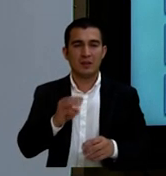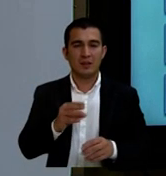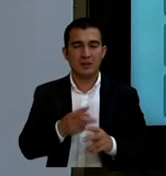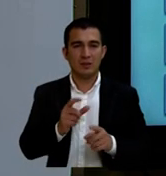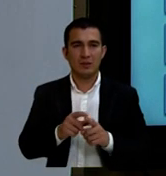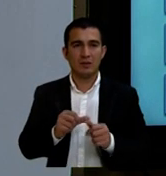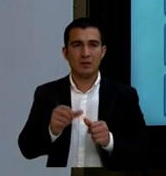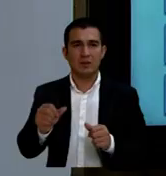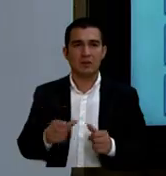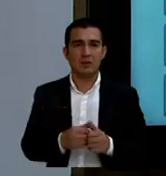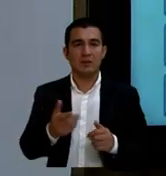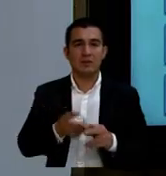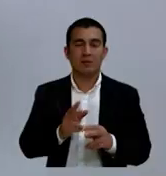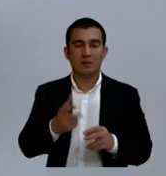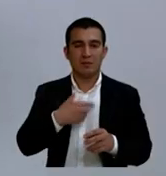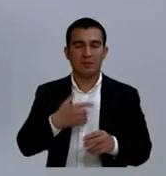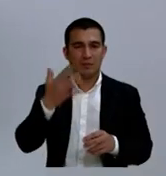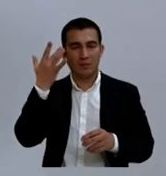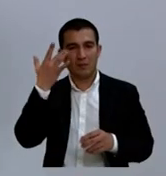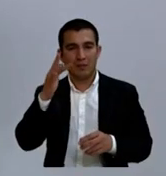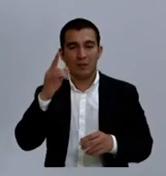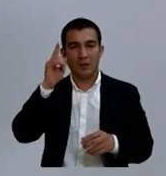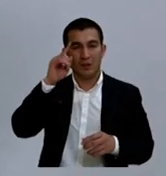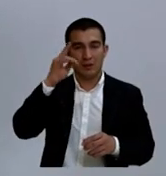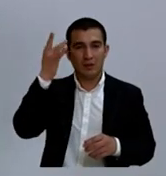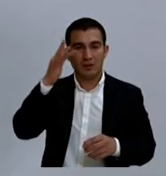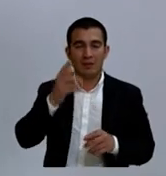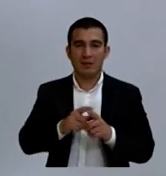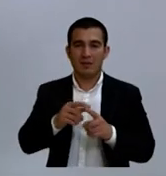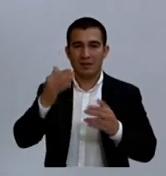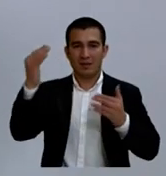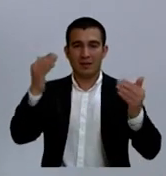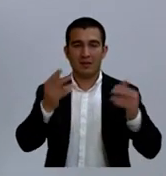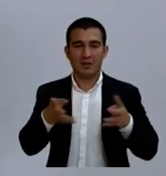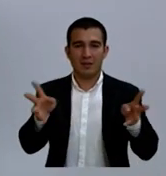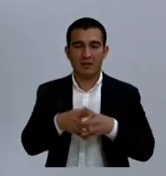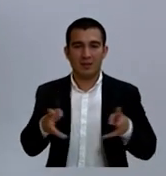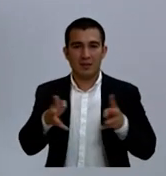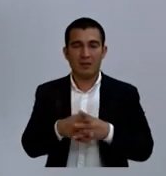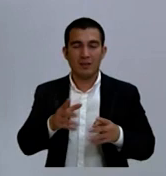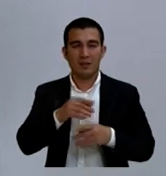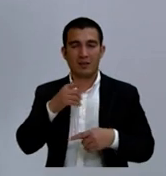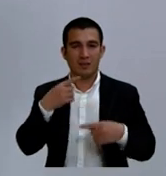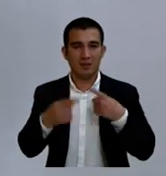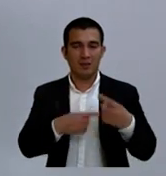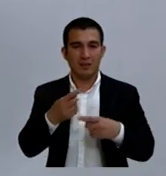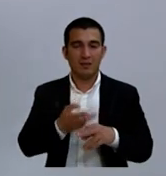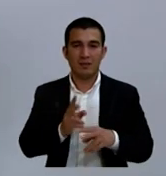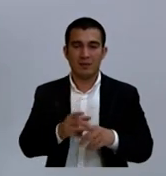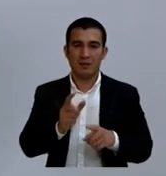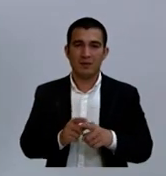varvarizmlardan. Bilib-bilmay, noto'g'ri, boshqa tildan kirgan so'zlarni, o'zimizda muqobili bor bo'lgan